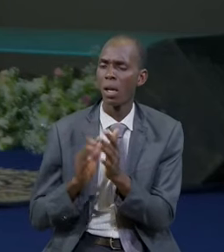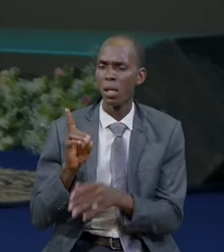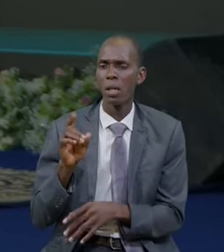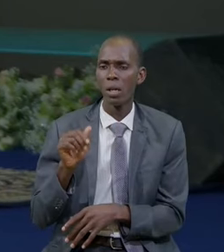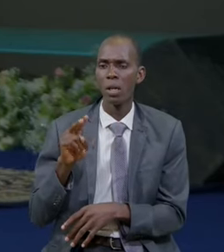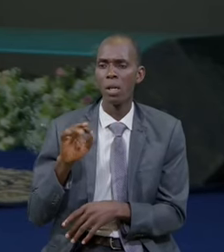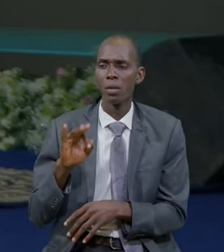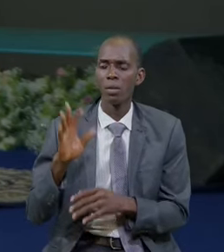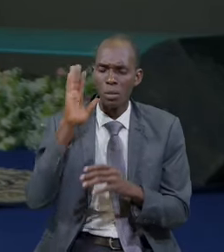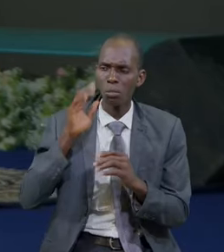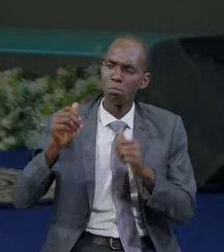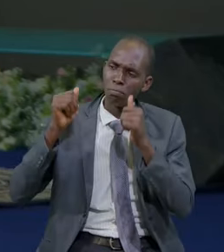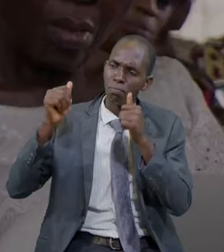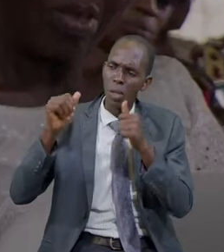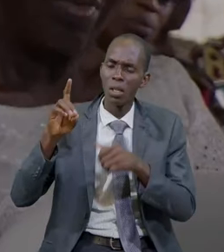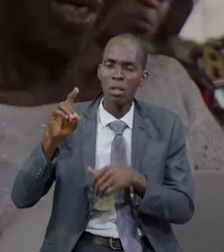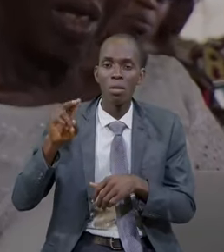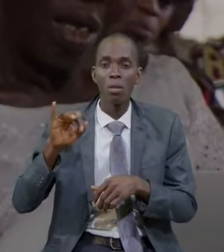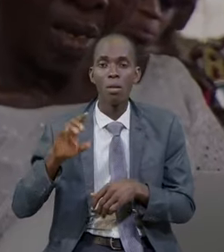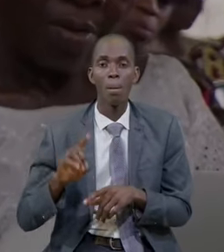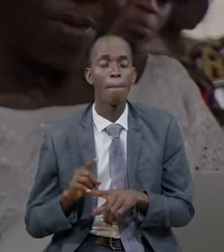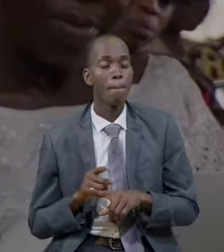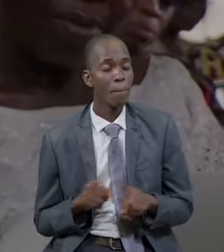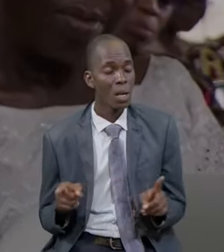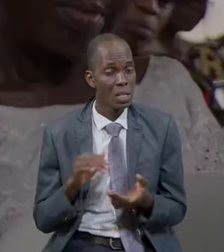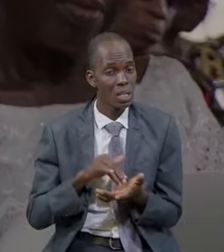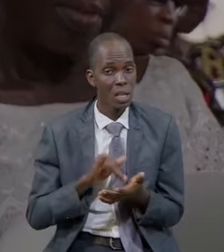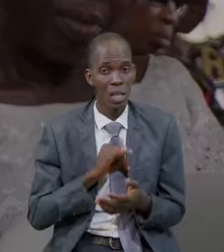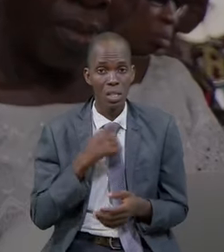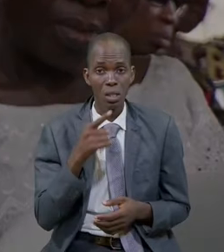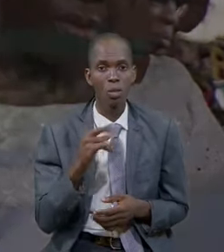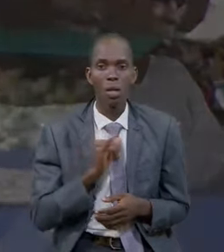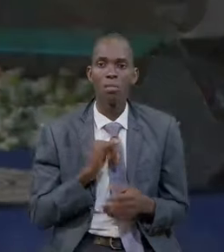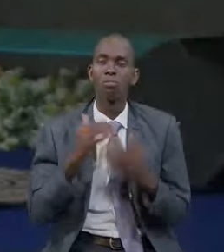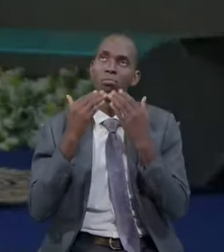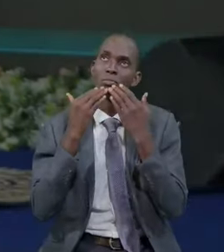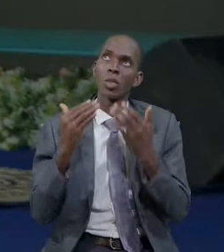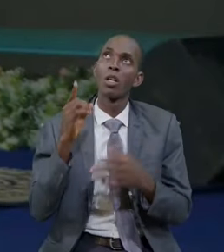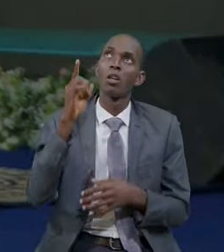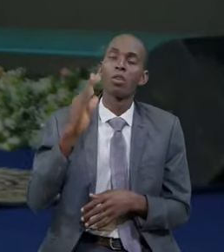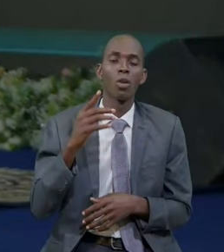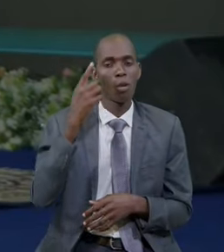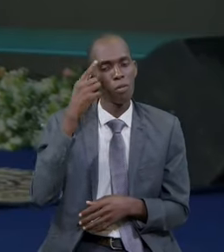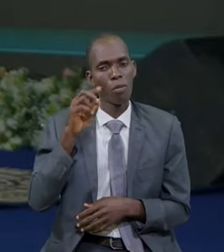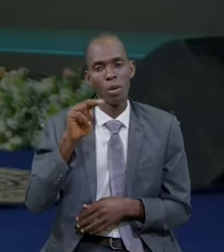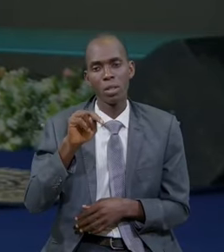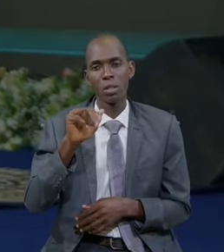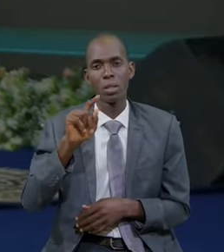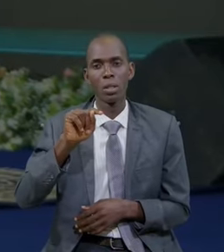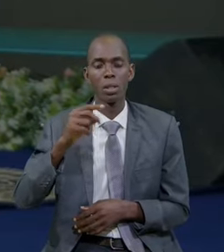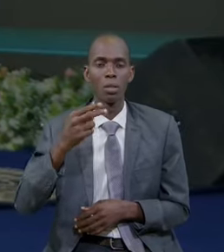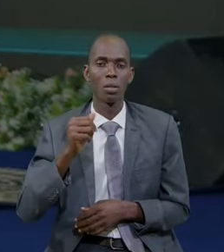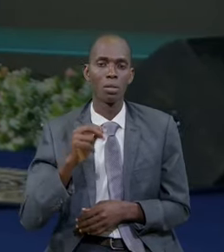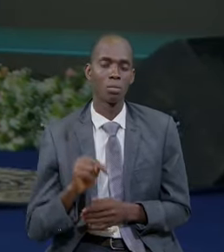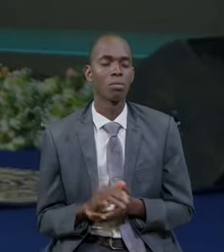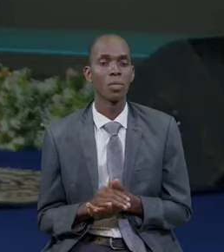encore, Dieu merci pour Nathan. Maintenant, je vois plusieurs personnes. Oh, tel est un